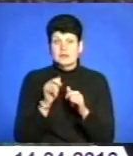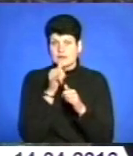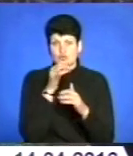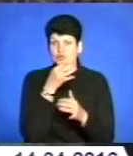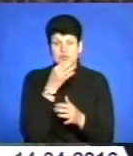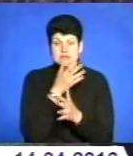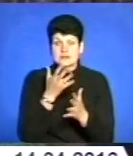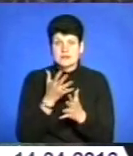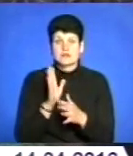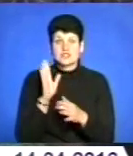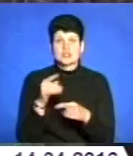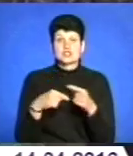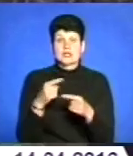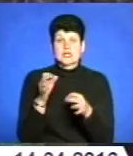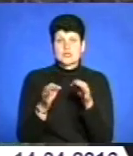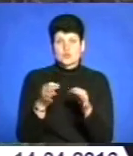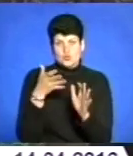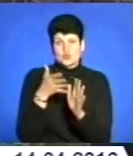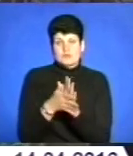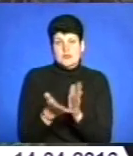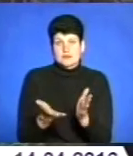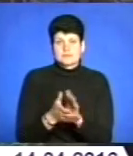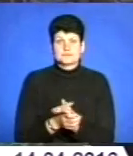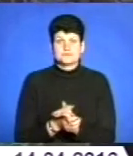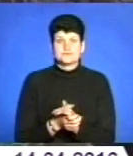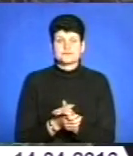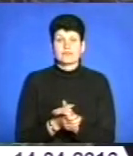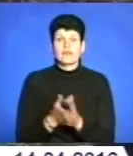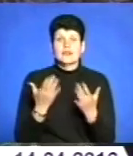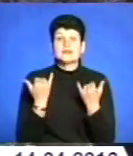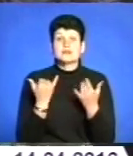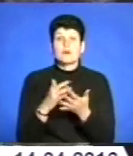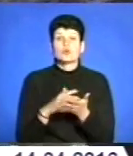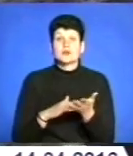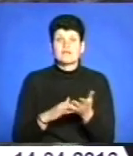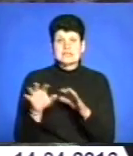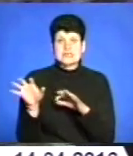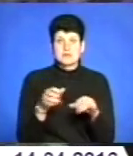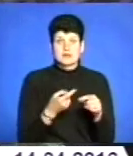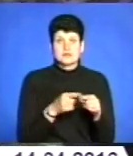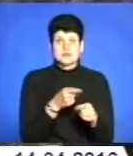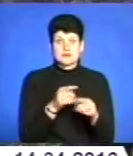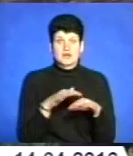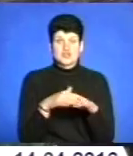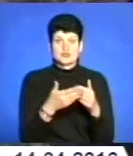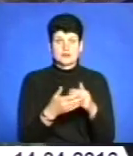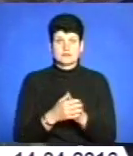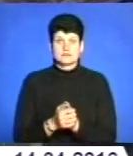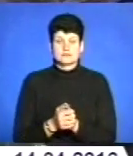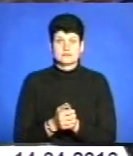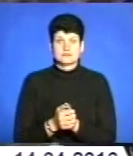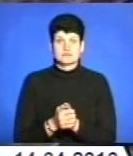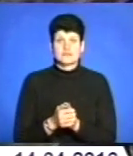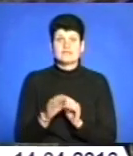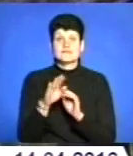буде через суд, самі розумієте. А які будуть зараз подальші дії? Ви заберете всі ці решітки? Ми